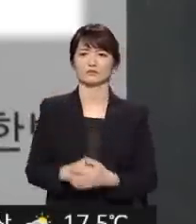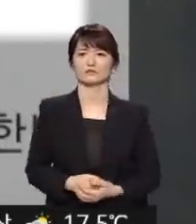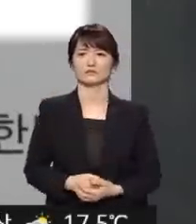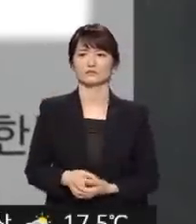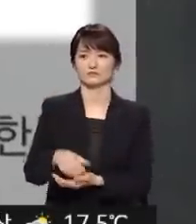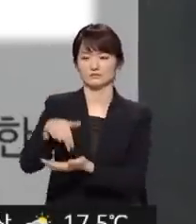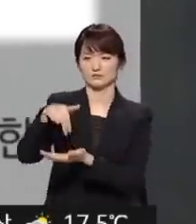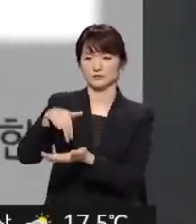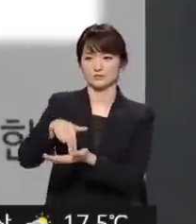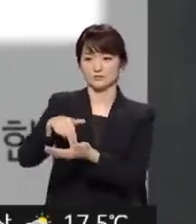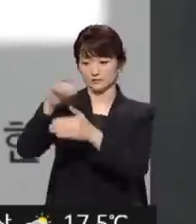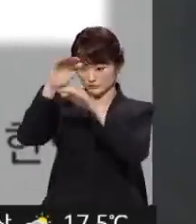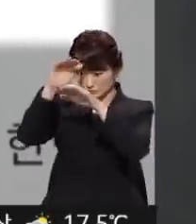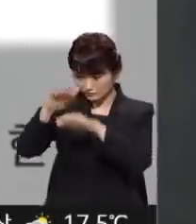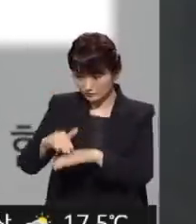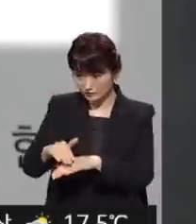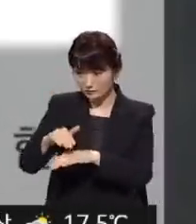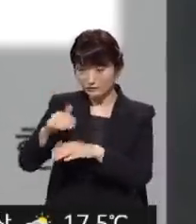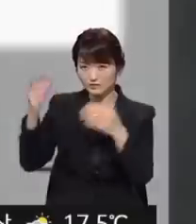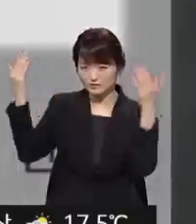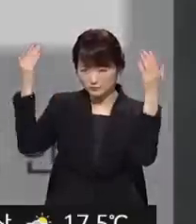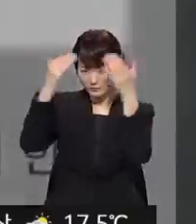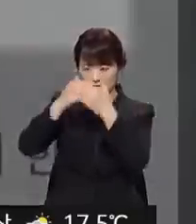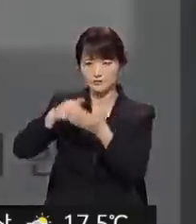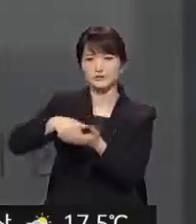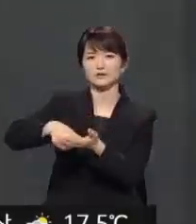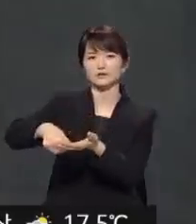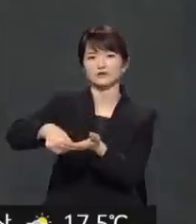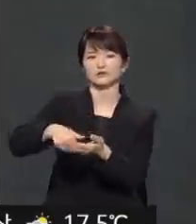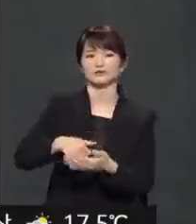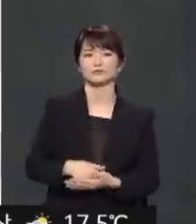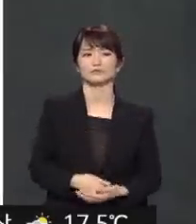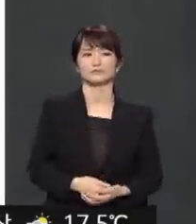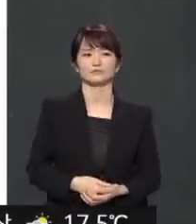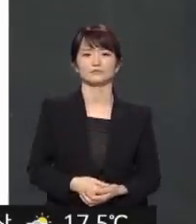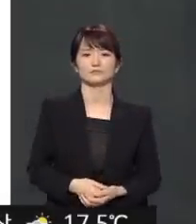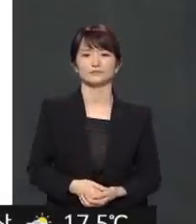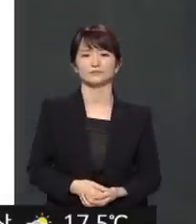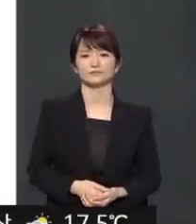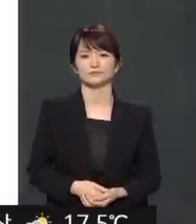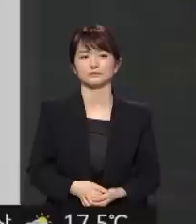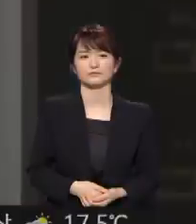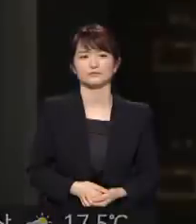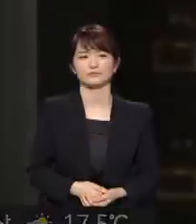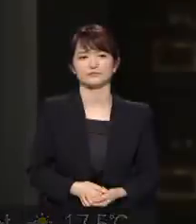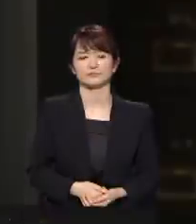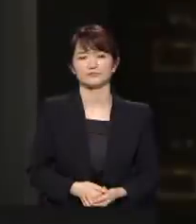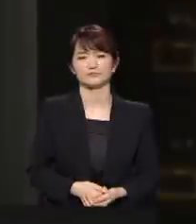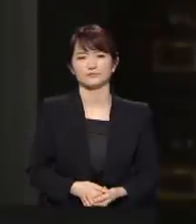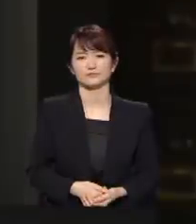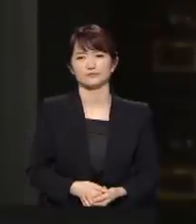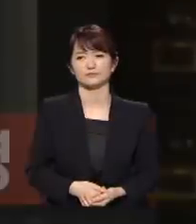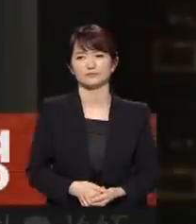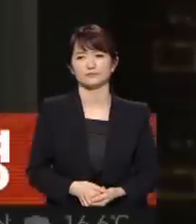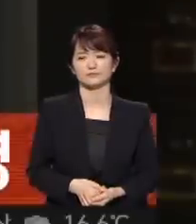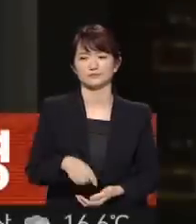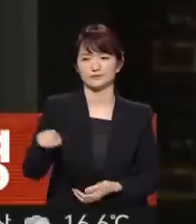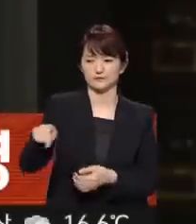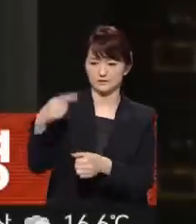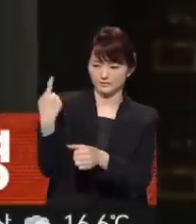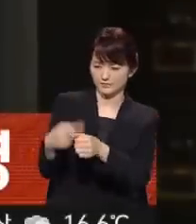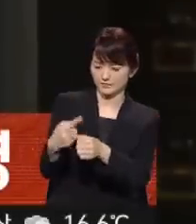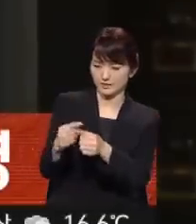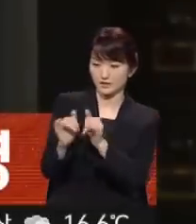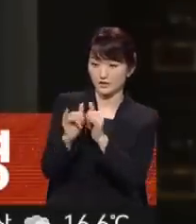이 입장문이 밤사이에 돌연 삭제된 그런 상황입니다. 이 와중에도 이거에 대해서 비판하는 사람들한테 법적